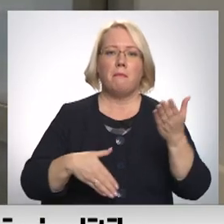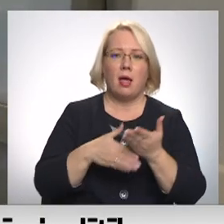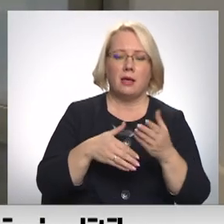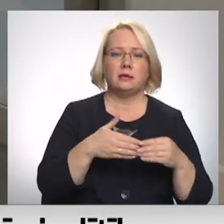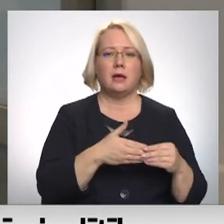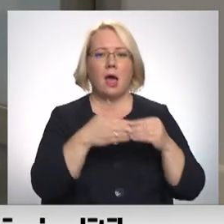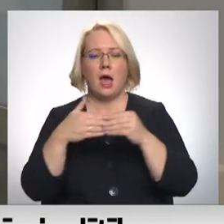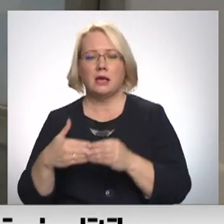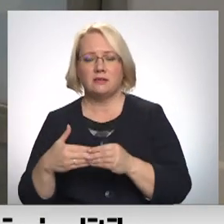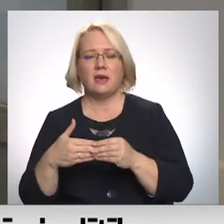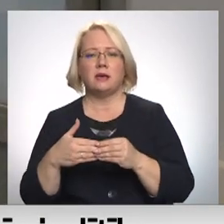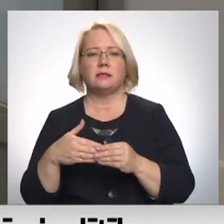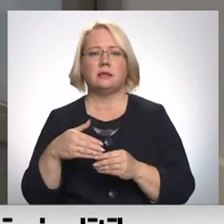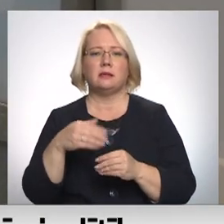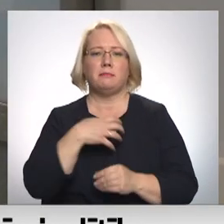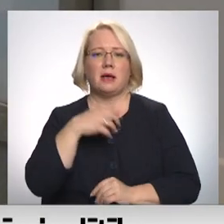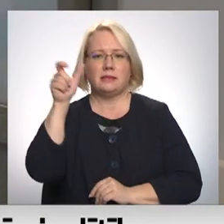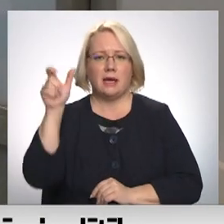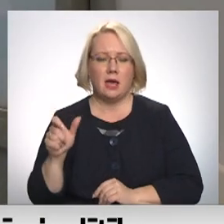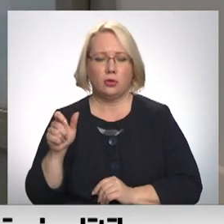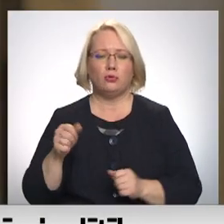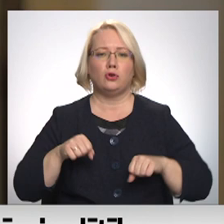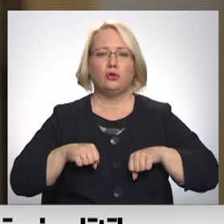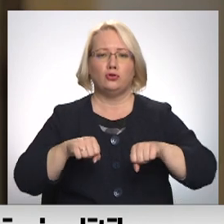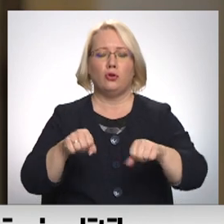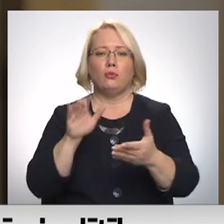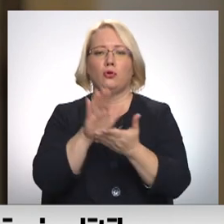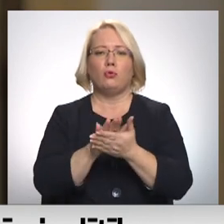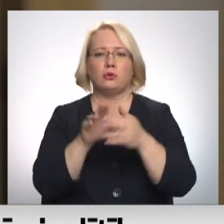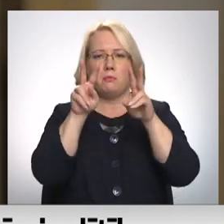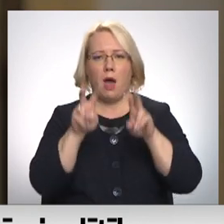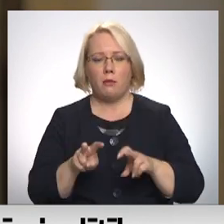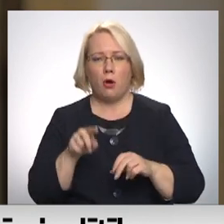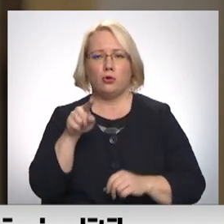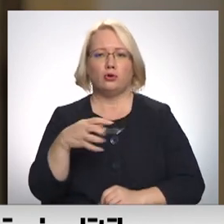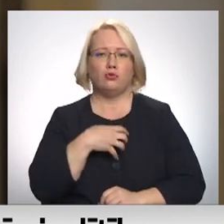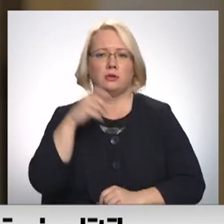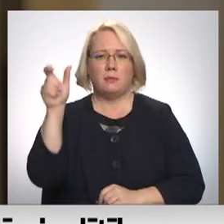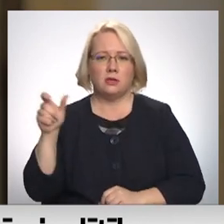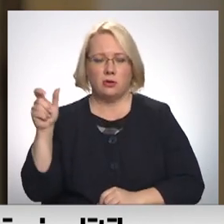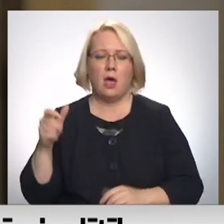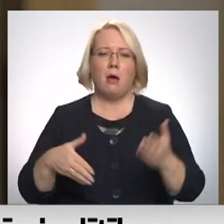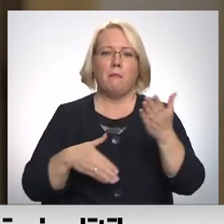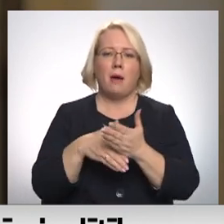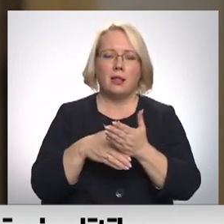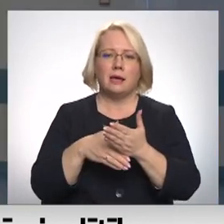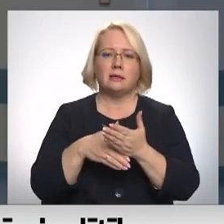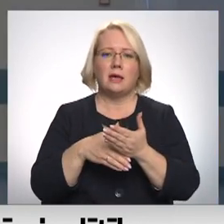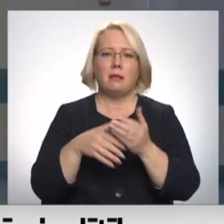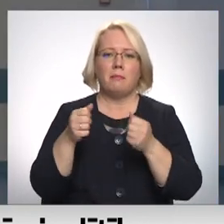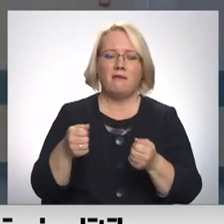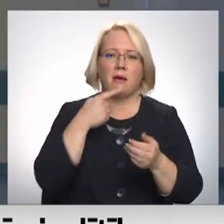pacientus kopā ar māspalīgiem, stumt uz izmeklēšanām šos pacientus, ja palīdzēt arī pieturēt, ja vajag pabarot